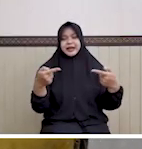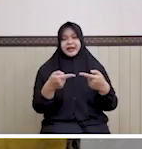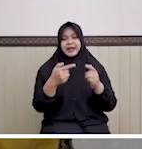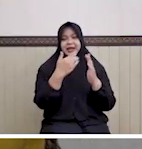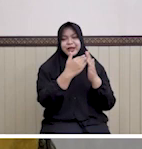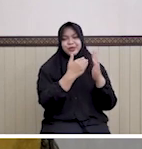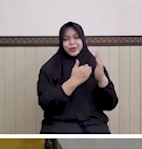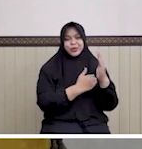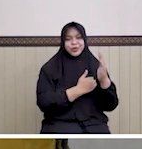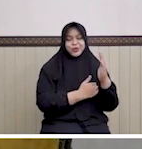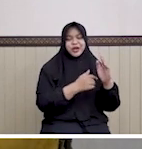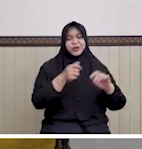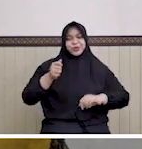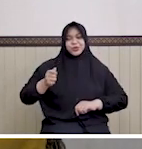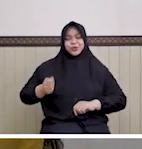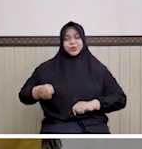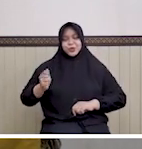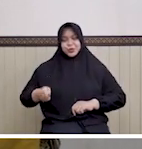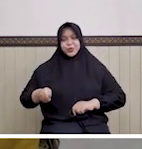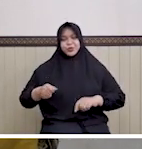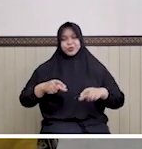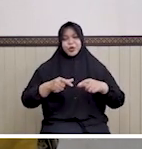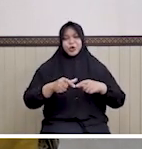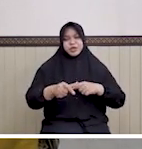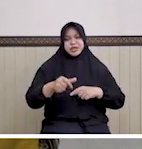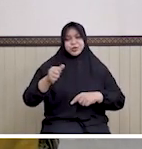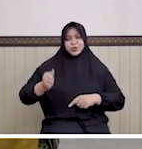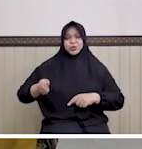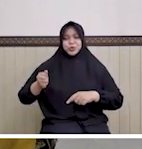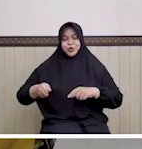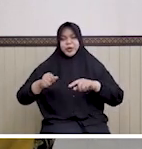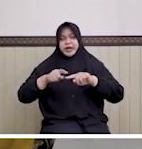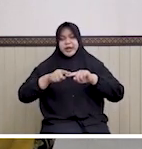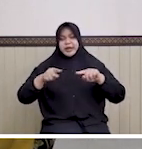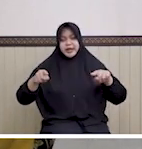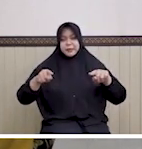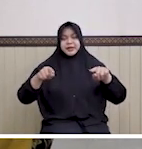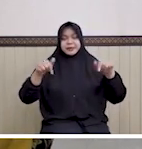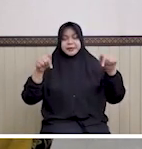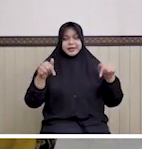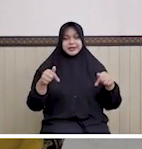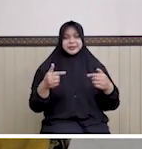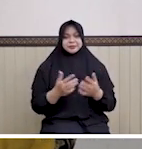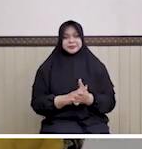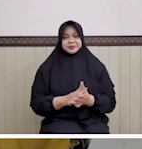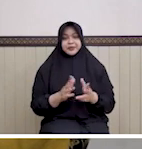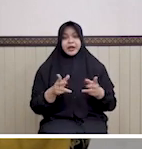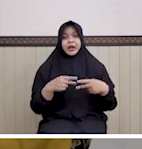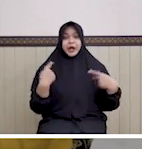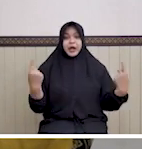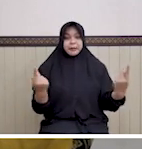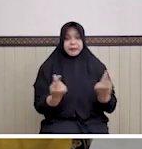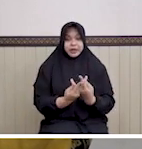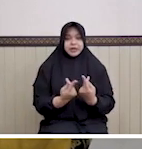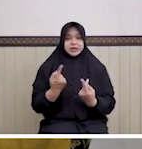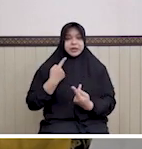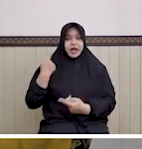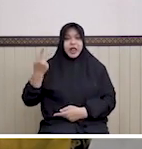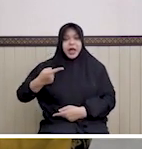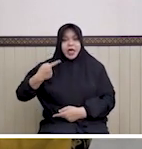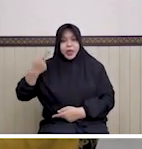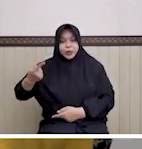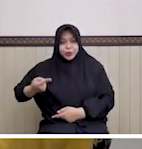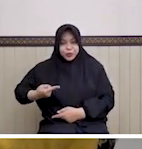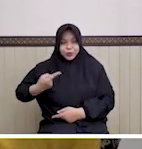dengan prosedur hukum begitu nah tetapi begini Kami selalu